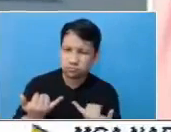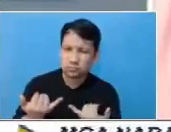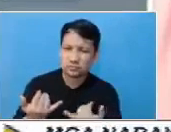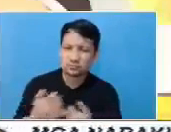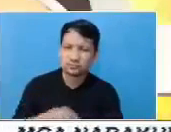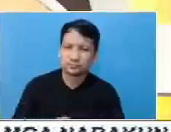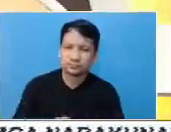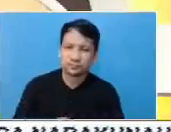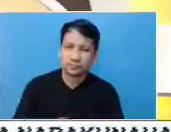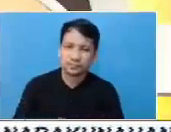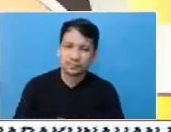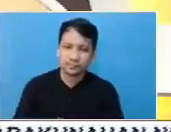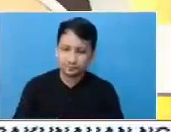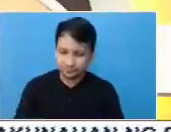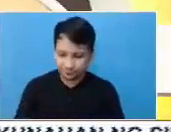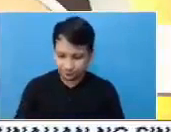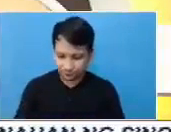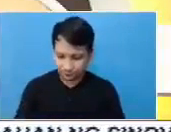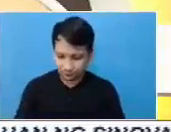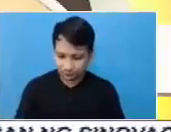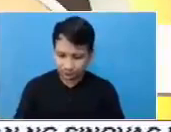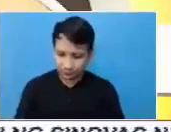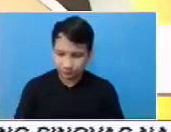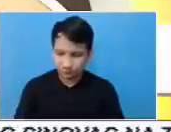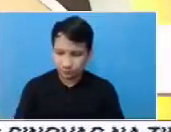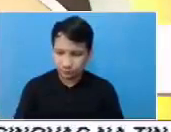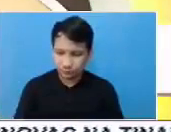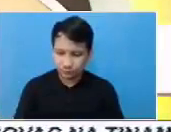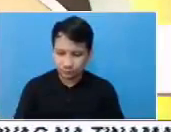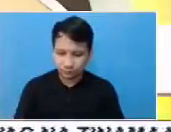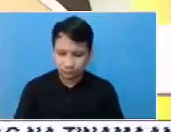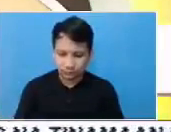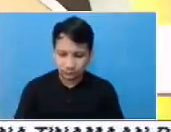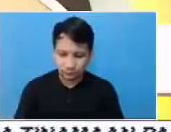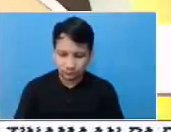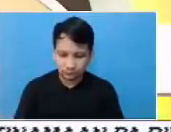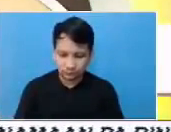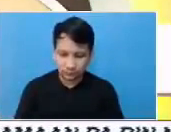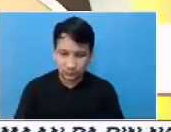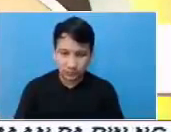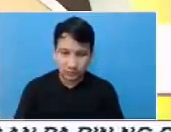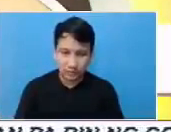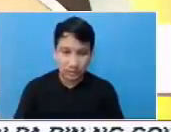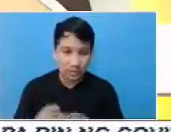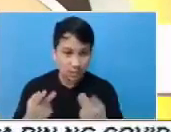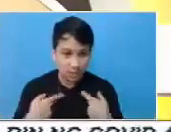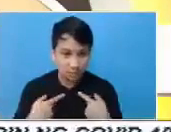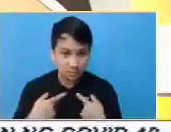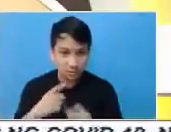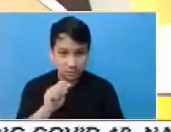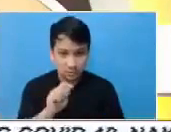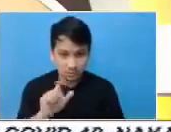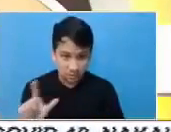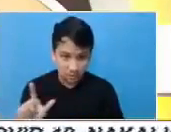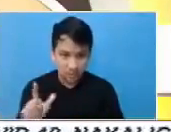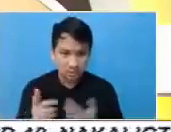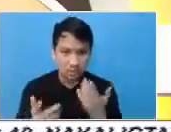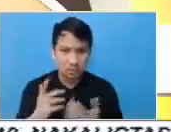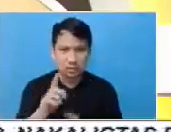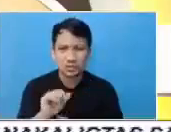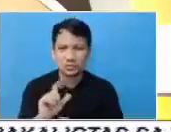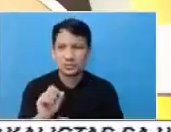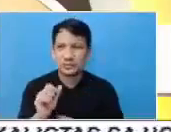bang ginagamit na face mask ngayon para sa COVID-19, eh pwede na po yun na gamitin ng mga taga-vicinity